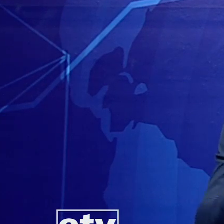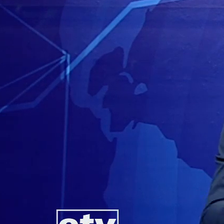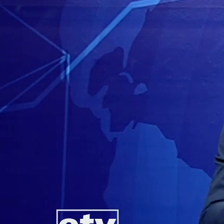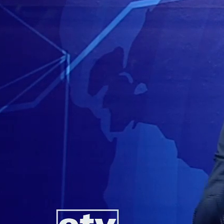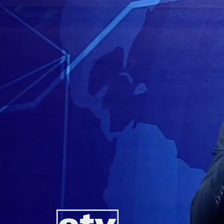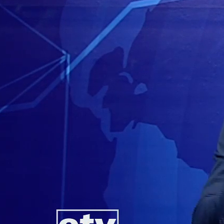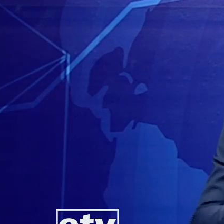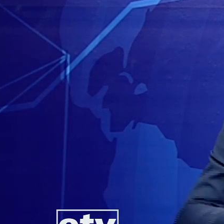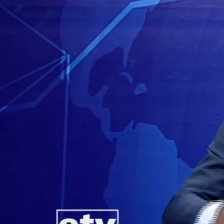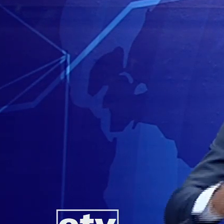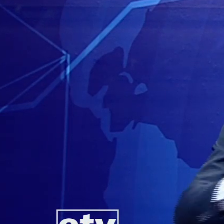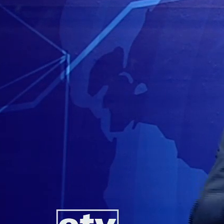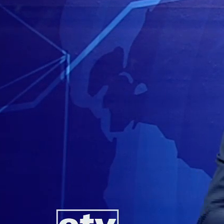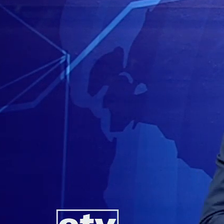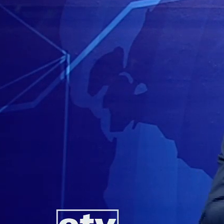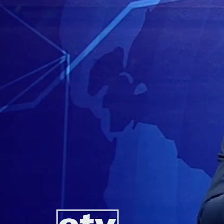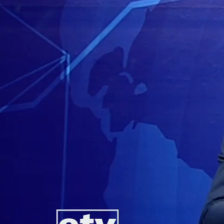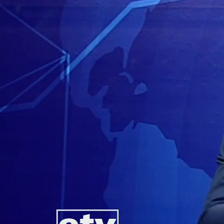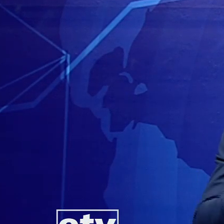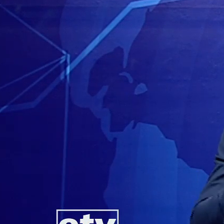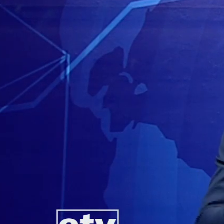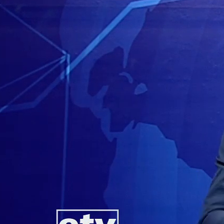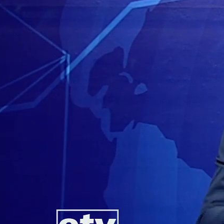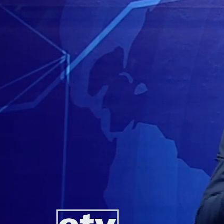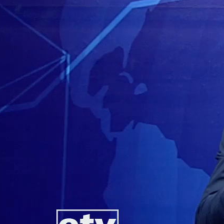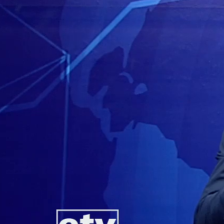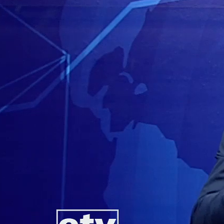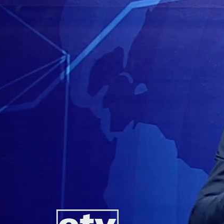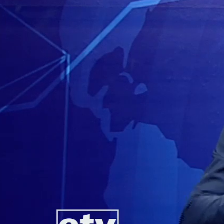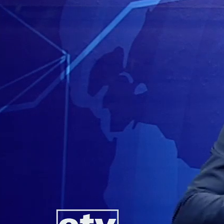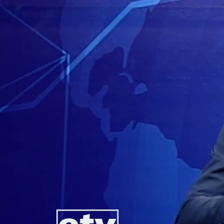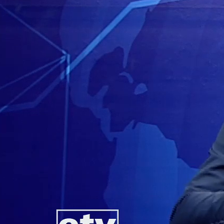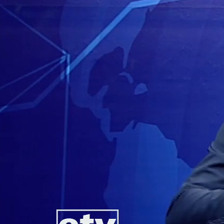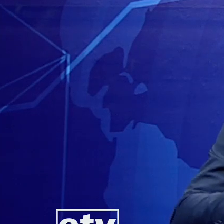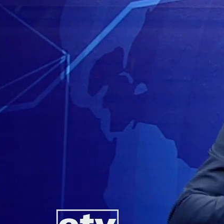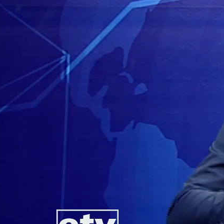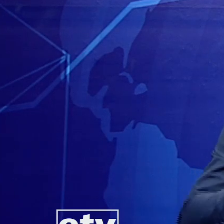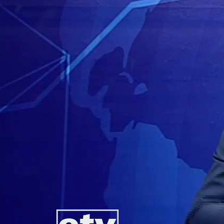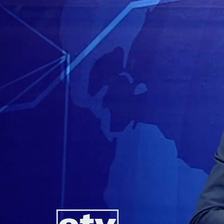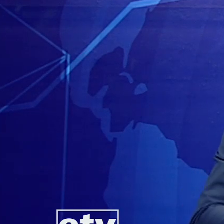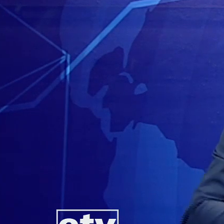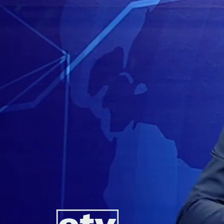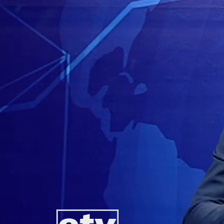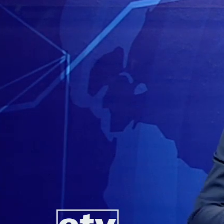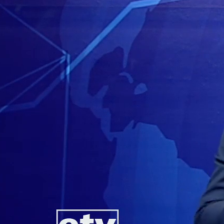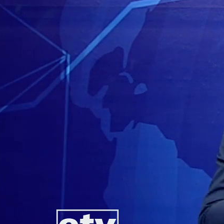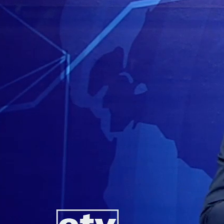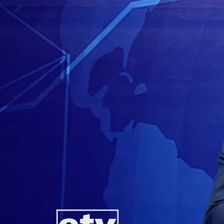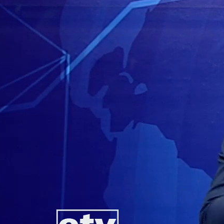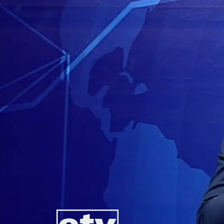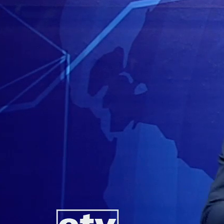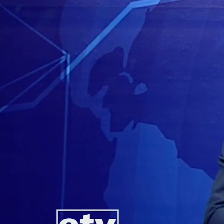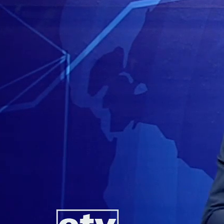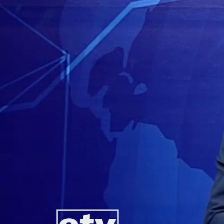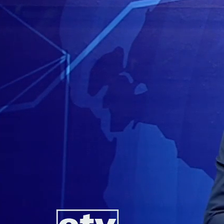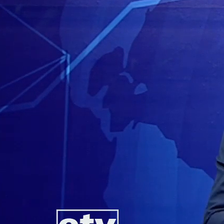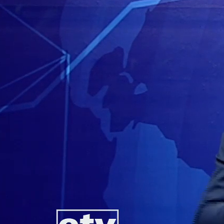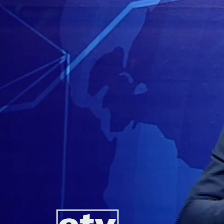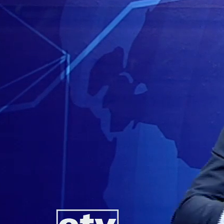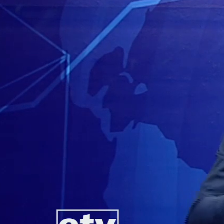በመጨረሻ ሀላፍቶች ለፊና ማስራት የሚሆን ማስራት ማንኛውም ነው ለተማናኛው ነው ለምብር ማበላይ ድጋ